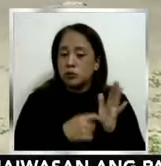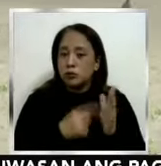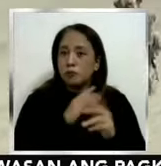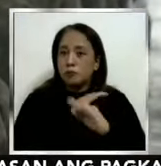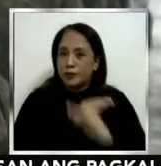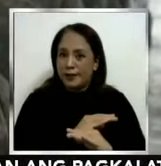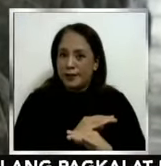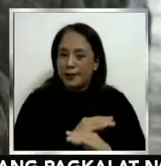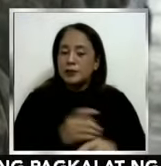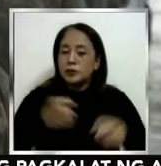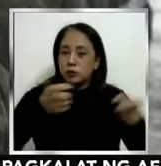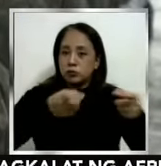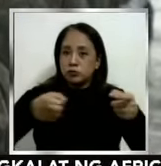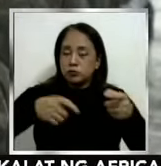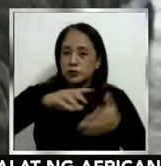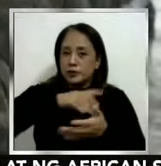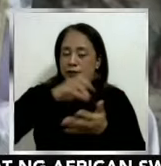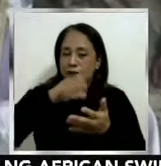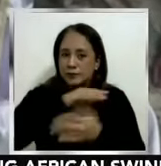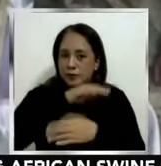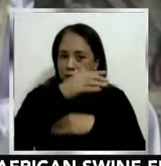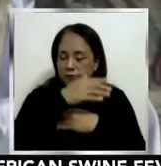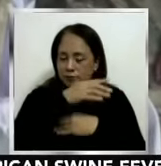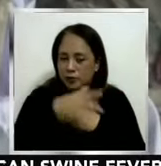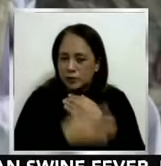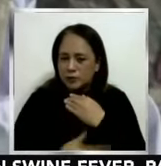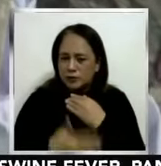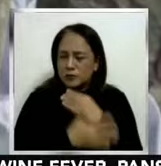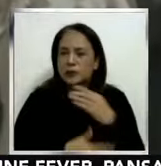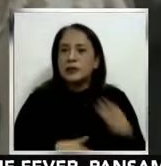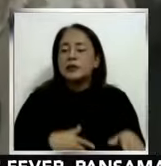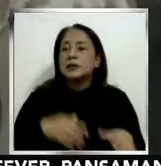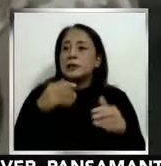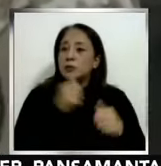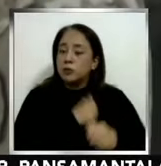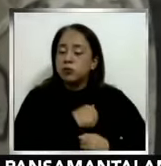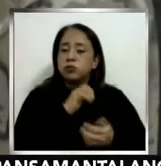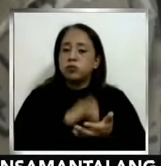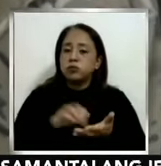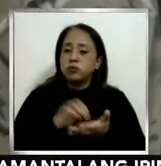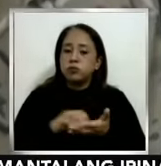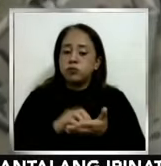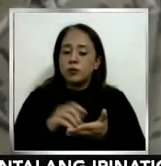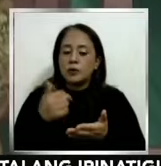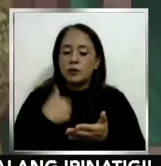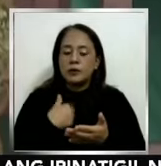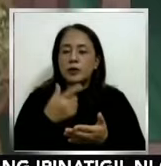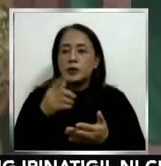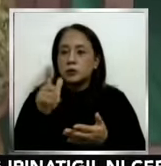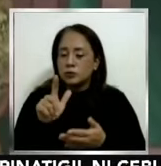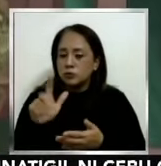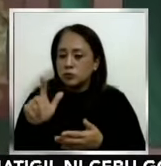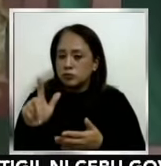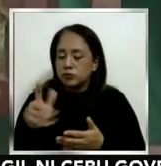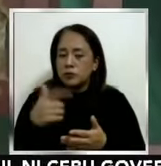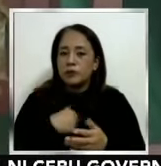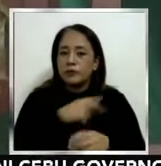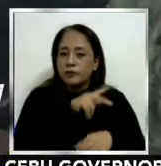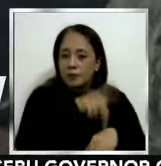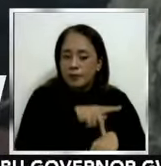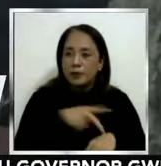the state. Maging sa isinasagawa ngayong military exercise sa LACNIB 2023 sa pagitan ng Philippine at US